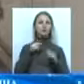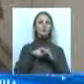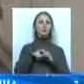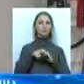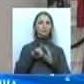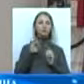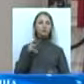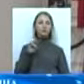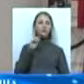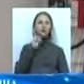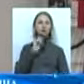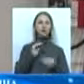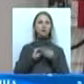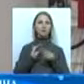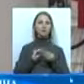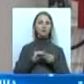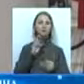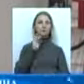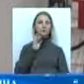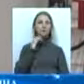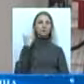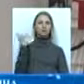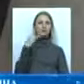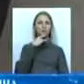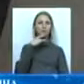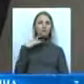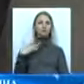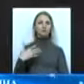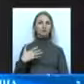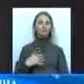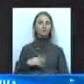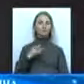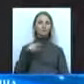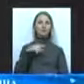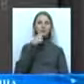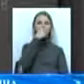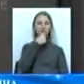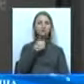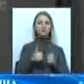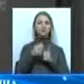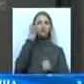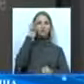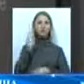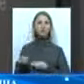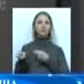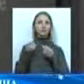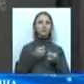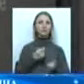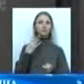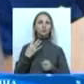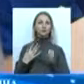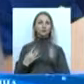басым. Себебі осы айда көрші елден 95 000 тонна бензин жеткізілген. Бұл бензинді сатып тауысу үшін уақыт керек.